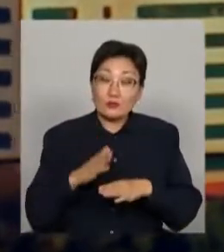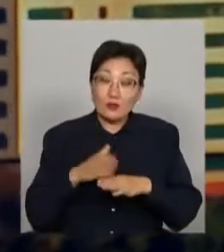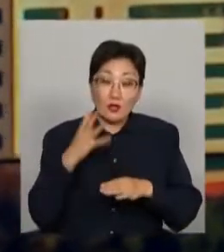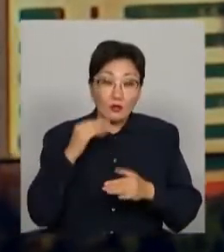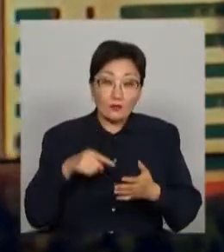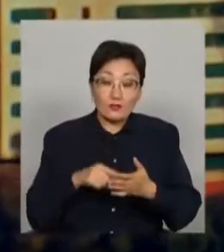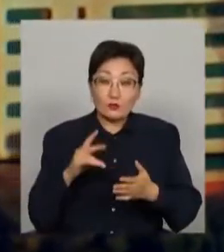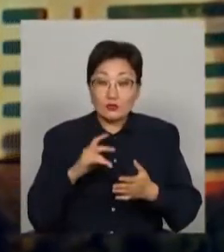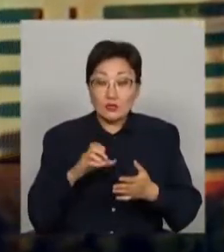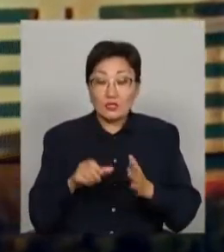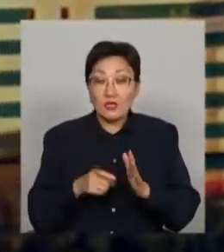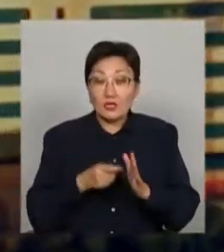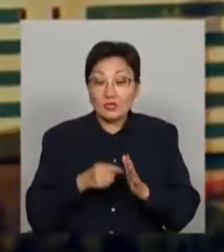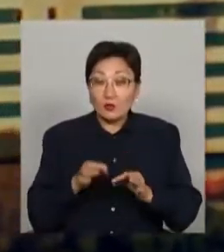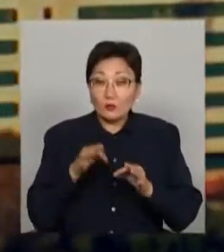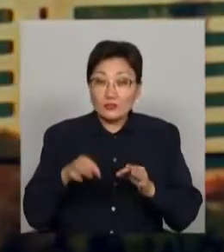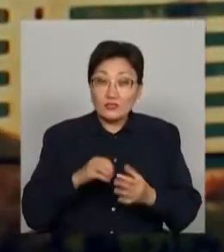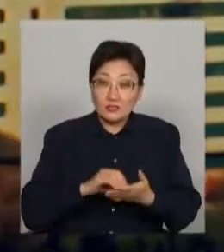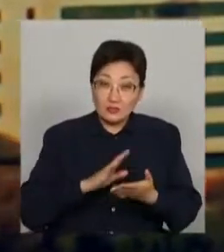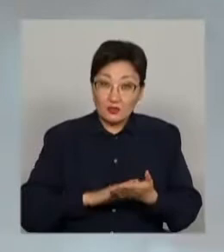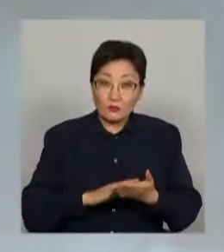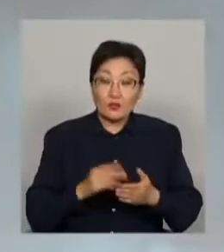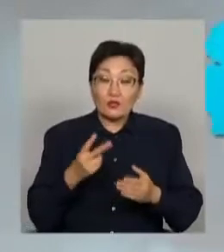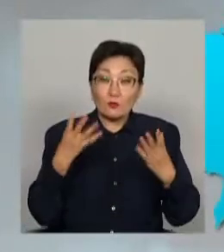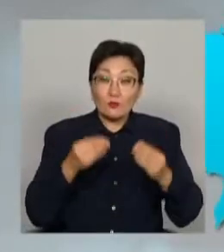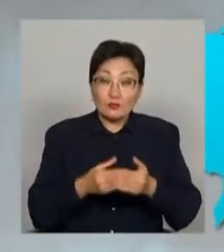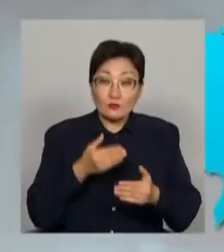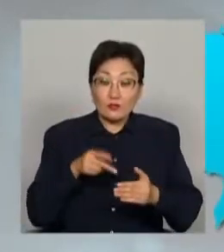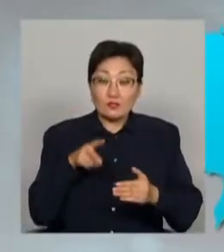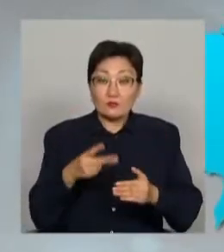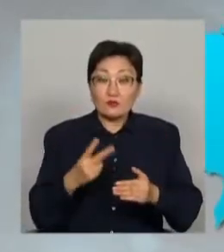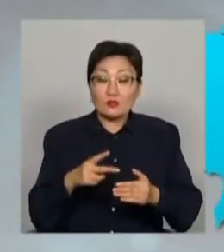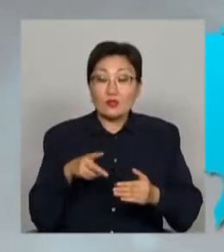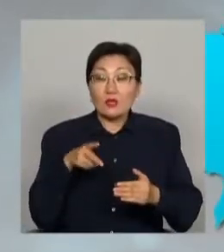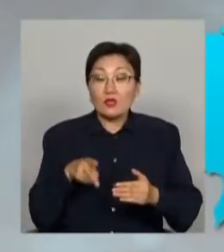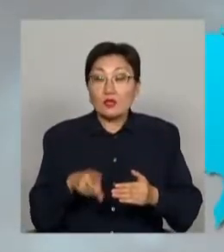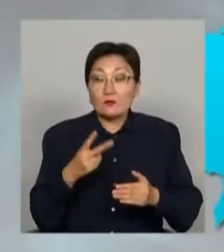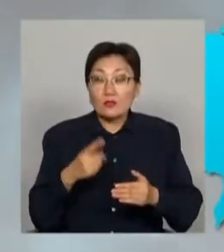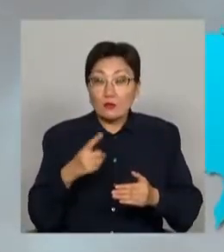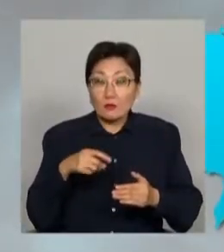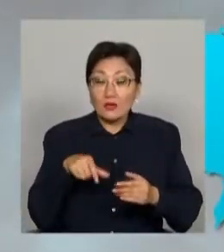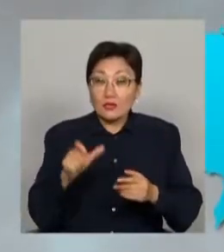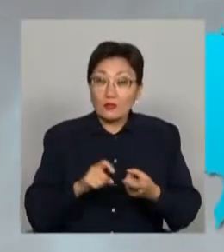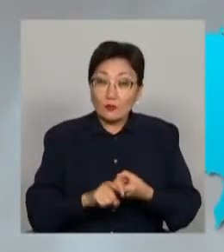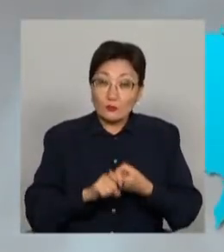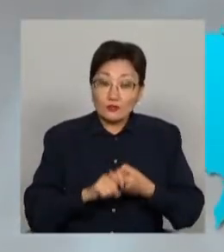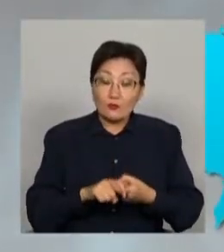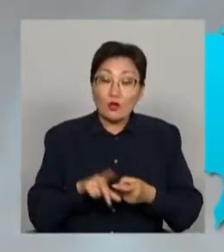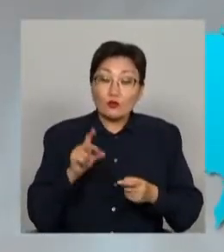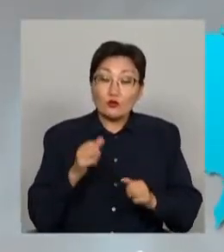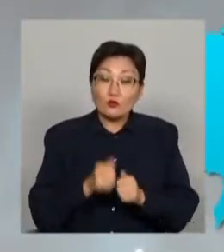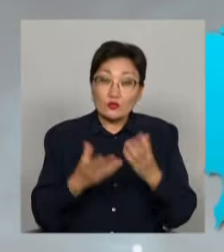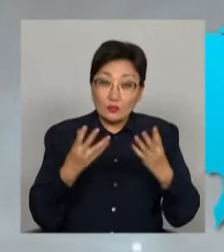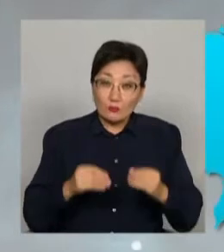Алматы, Нұр-Сұлтан және Қарағанды облысында анықталып отыр. Екі күн бұрын елде 2021 тұрғын індетті жұқтырған еді. Көрсеткіш күн санап